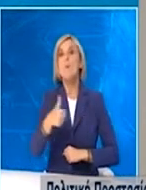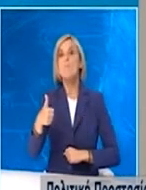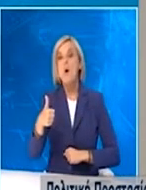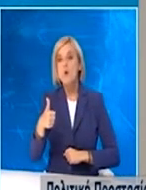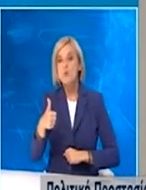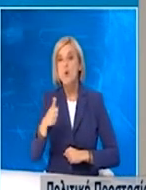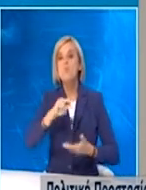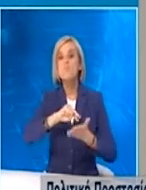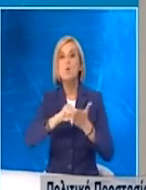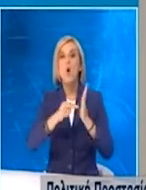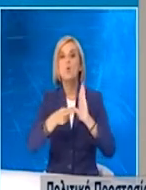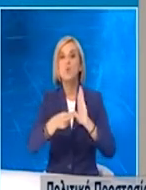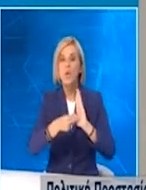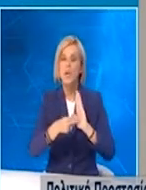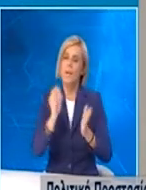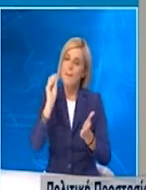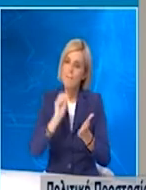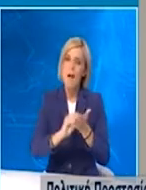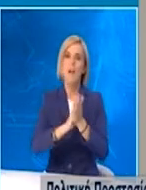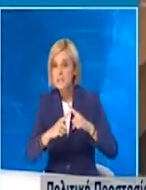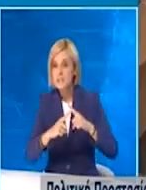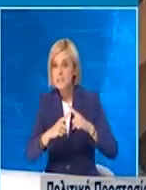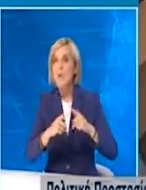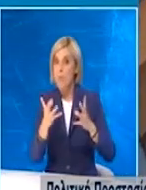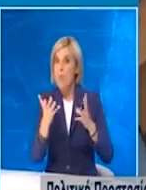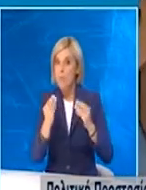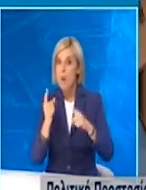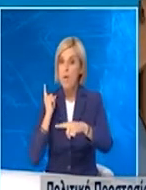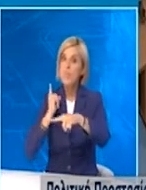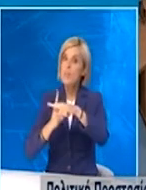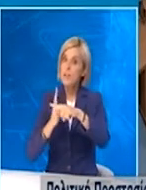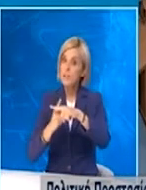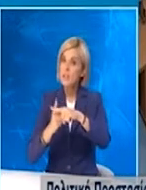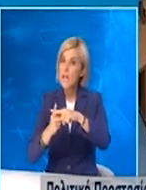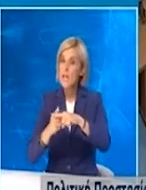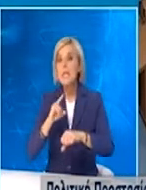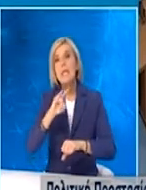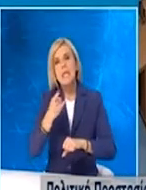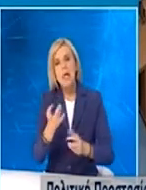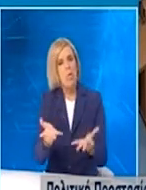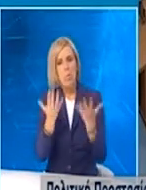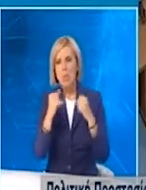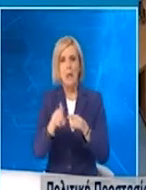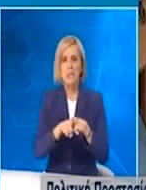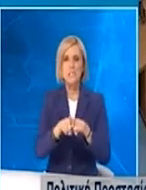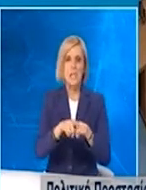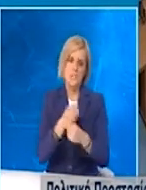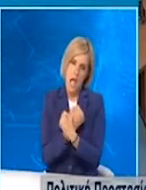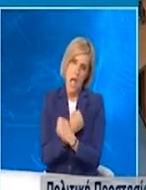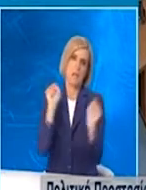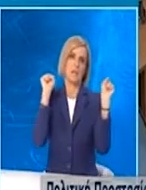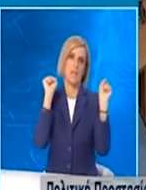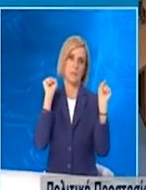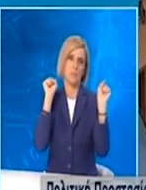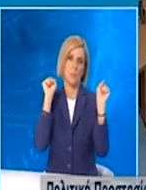ρυθμούς, όχι προς την προσοχή και την πειθαρχία μας. Ο Υφυπουργός Πολιτικής Προστασίας τόνισε πως δεν υπάρχει κανένα σχεδιασμός